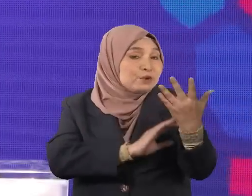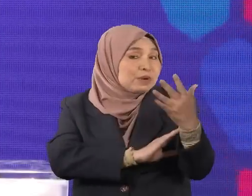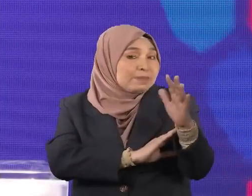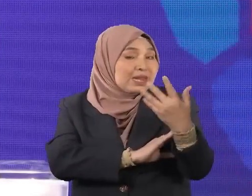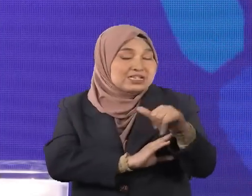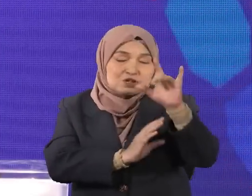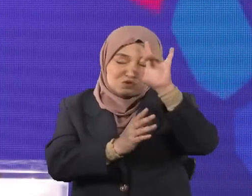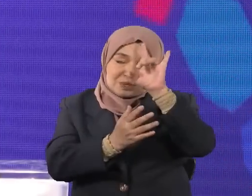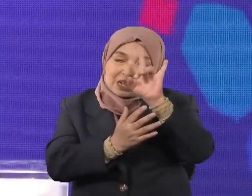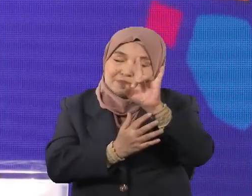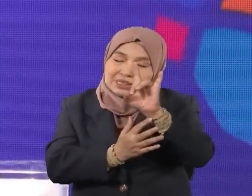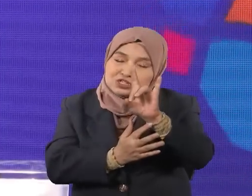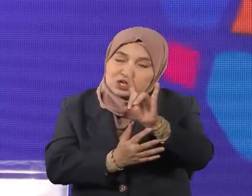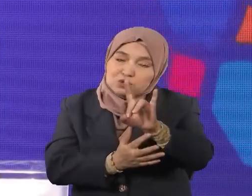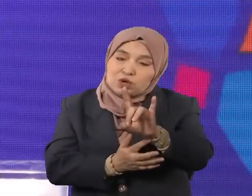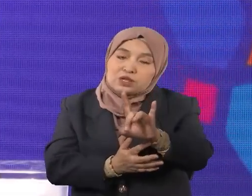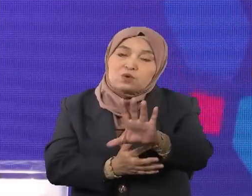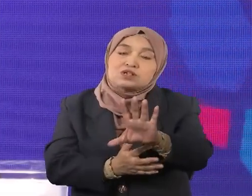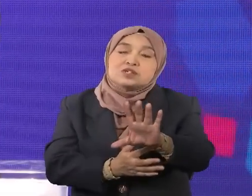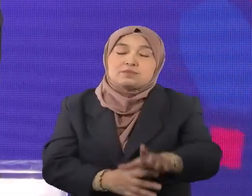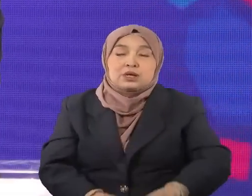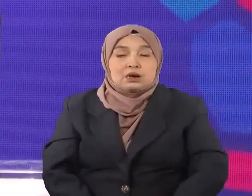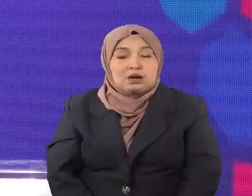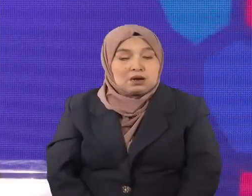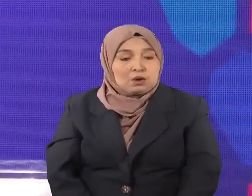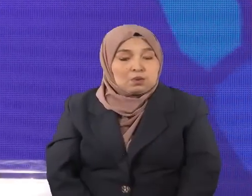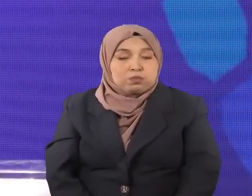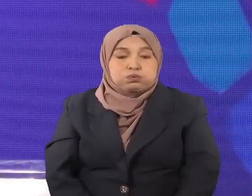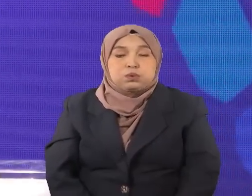a'udzubillahi minasyaitonirrajim.